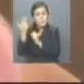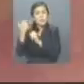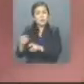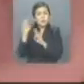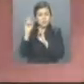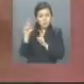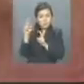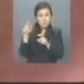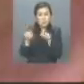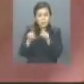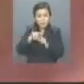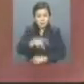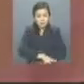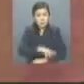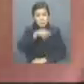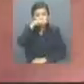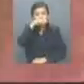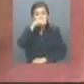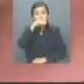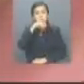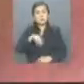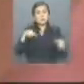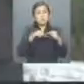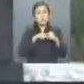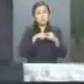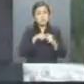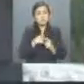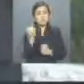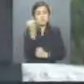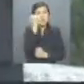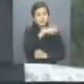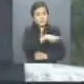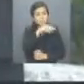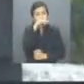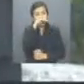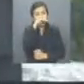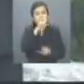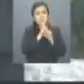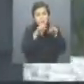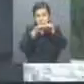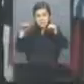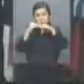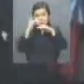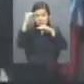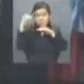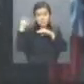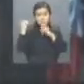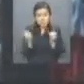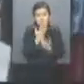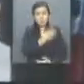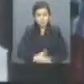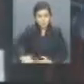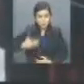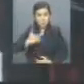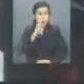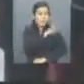ทบด้านสุขภาพจากปัญหาคุณภาพอากาศเกินมาตรฐานปัญหานี้ทำให้หน่วยงานด้านสาธารณสุขในจังหวัดน่านและจังหวัดพะเย